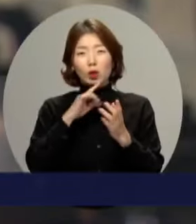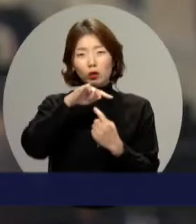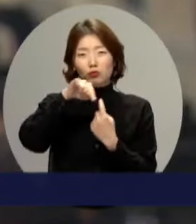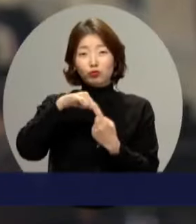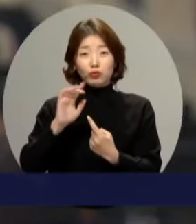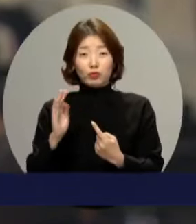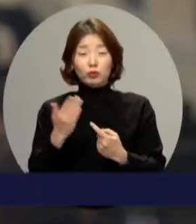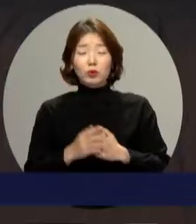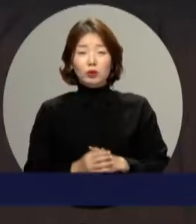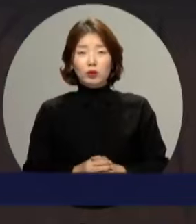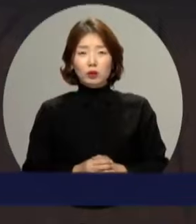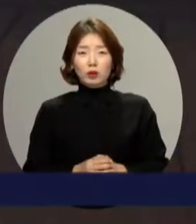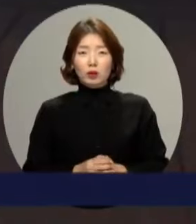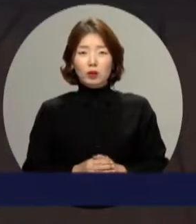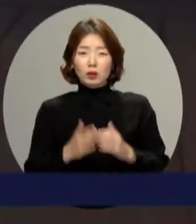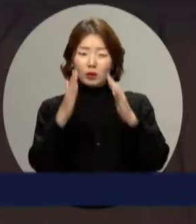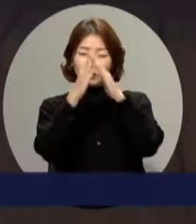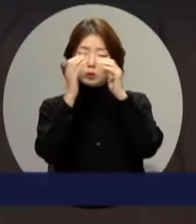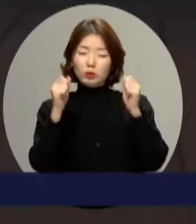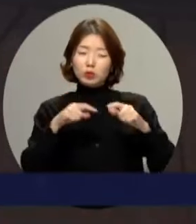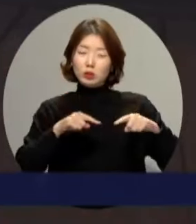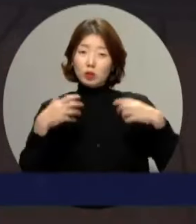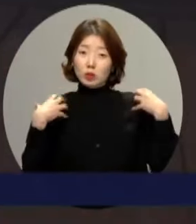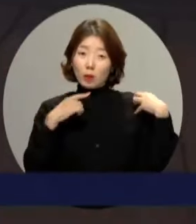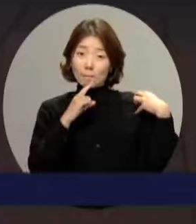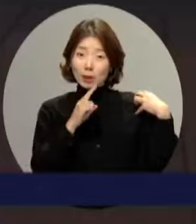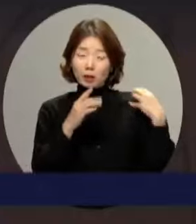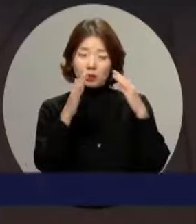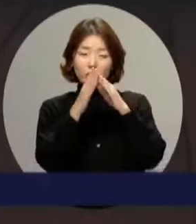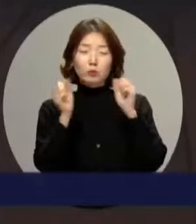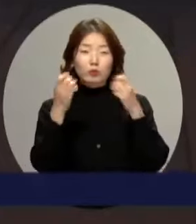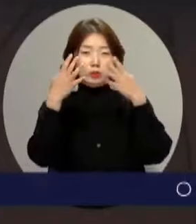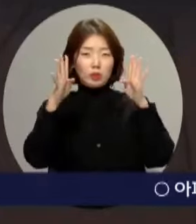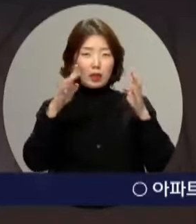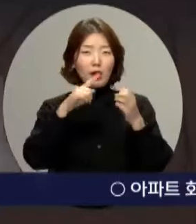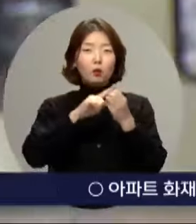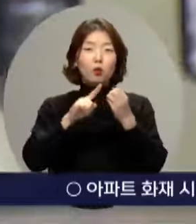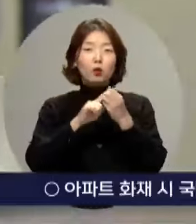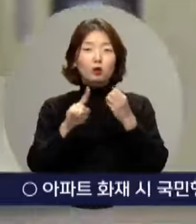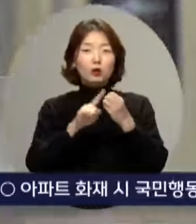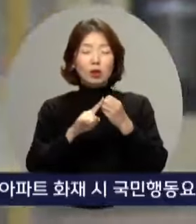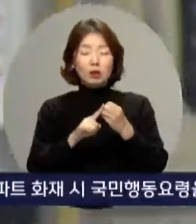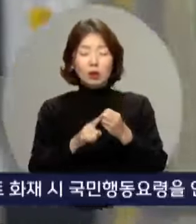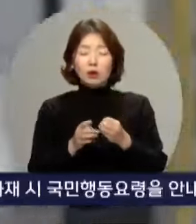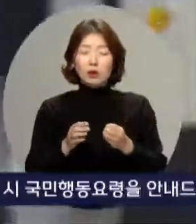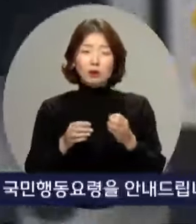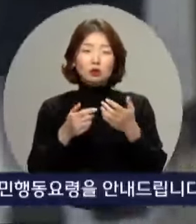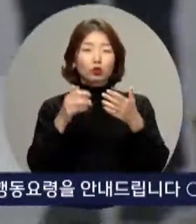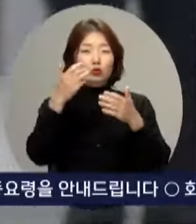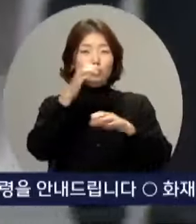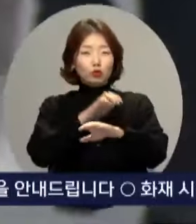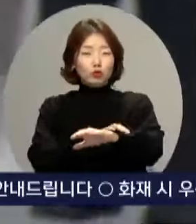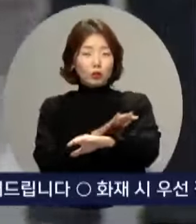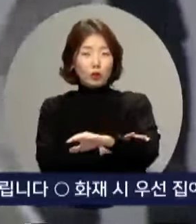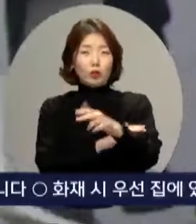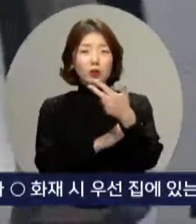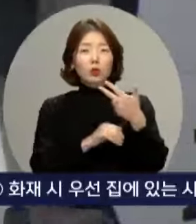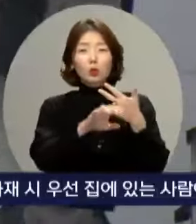가동됐습니다. 전북자치도에 따르면 전북대병원과 원광대병원 등 도내 수련병원 7곳